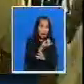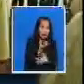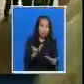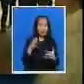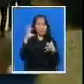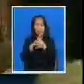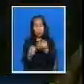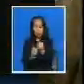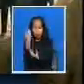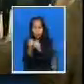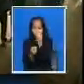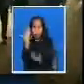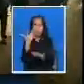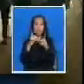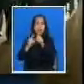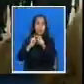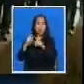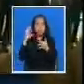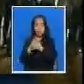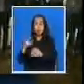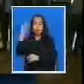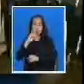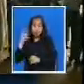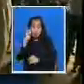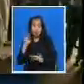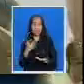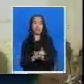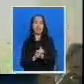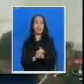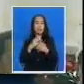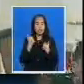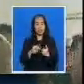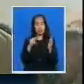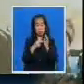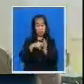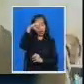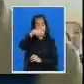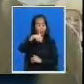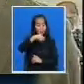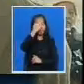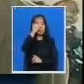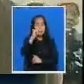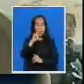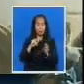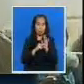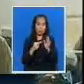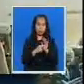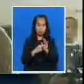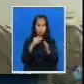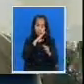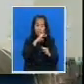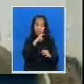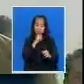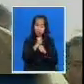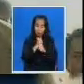องพืชผลจะเป็นเรื่อง สัตว์ แล้วก็มาถึงเรื่องปศุสัตว์ ใช่ครับ นะครับซึ่งทำไมต้องทำตรงนี้ก็เพราะว่าอย่างที่บอกนะครับว่าถ้าเราท